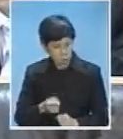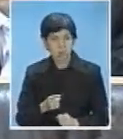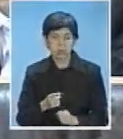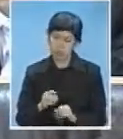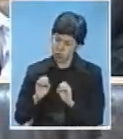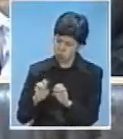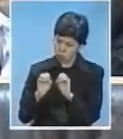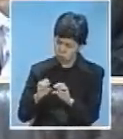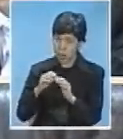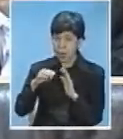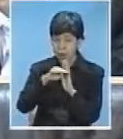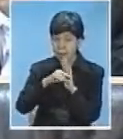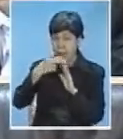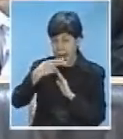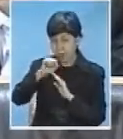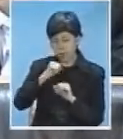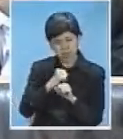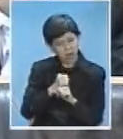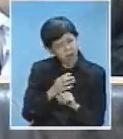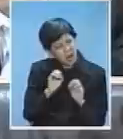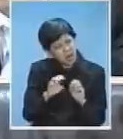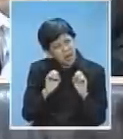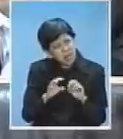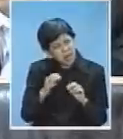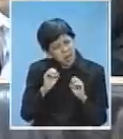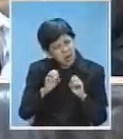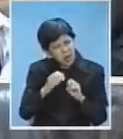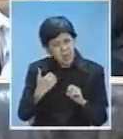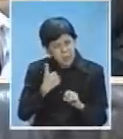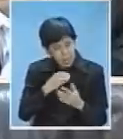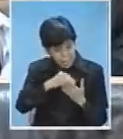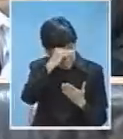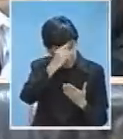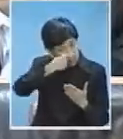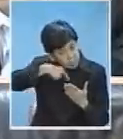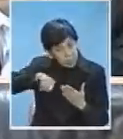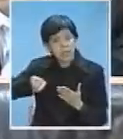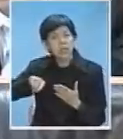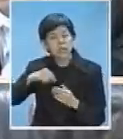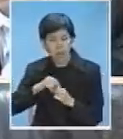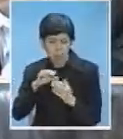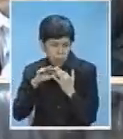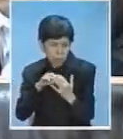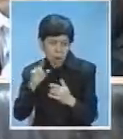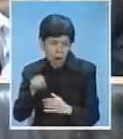การเปลี่ยนแปลงหลักสูตรที่เมื่อใช้เวลาในการเรียนการสอนแล้วสามารถใช้ภาษาอังกฤษ